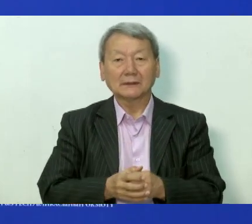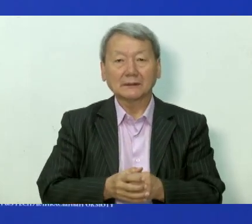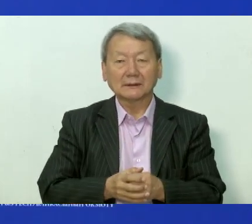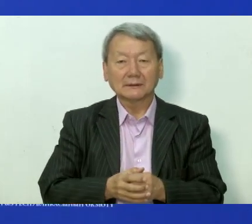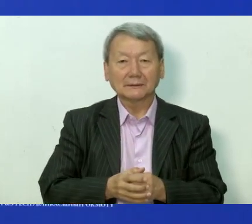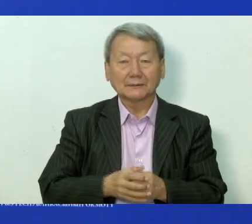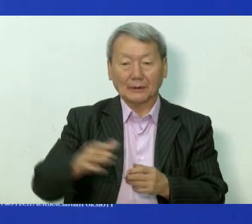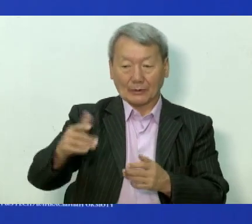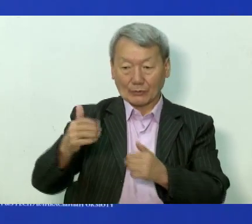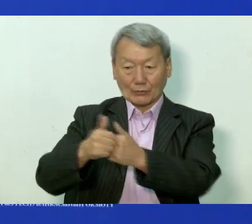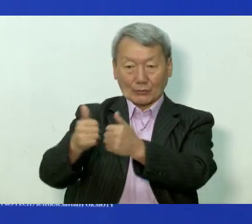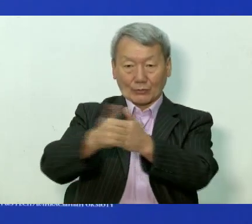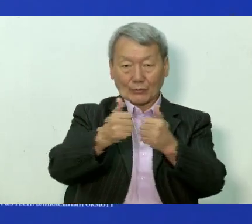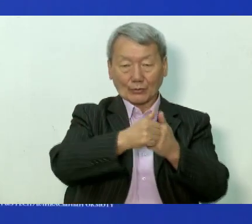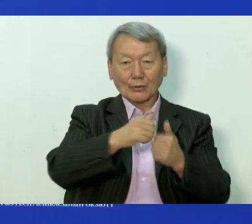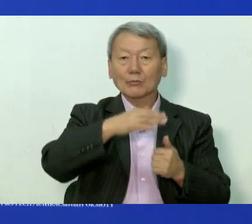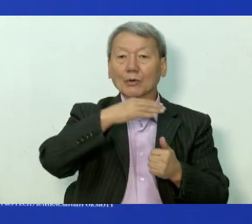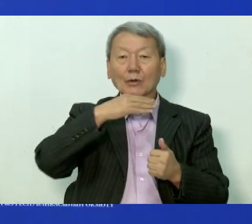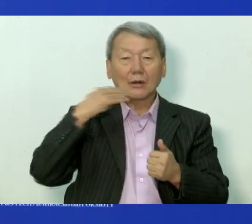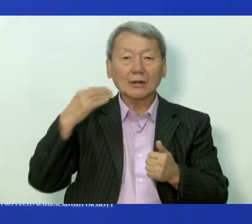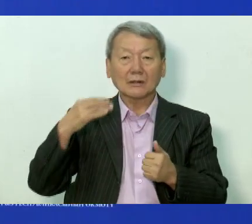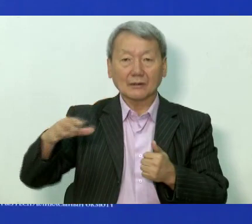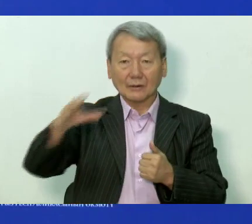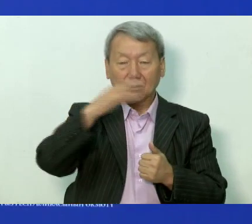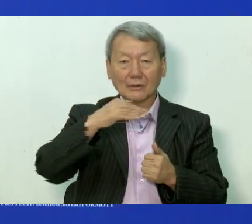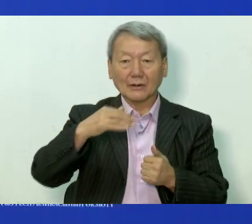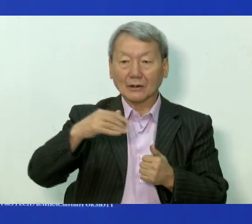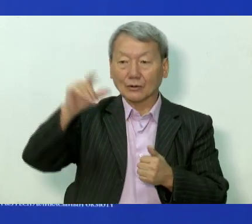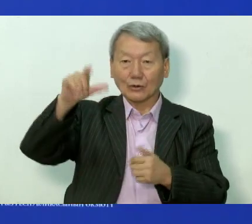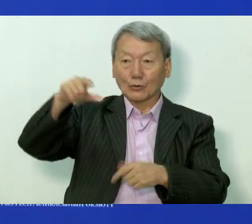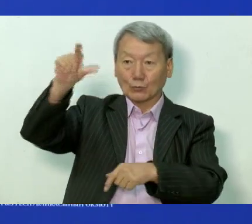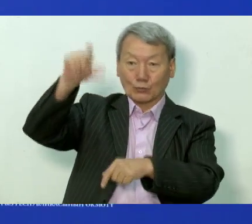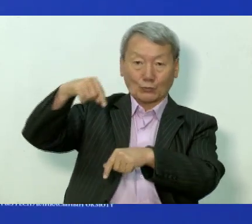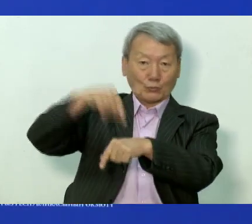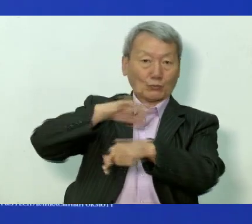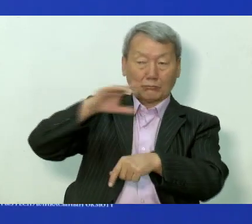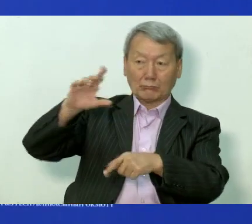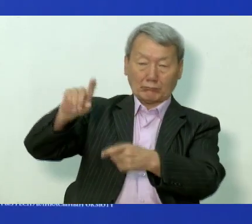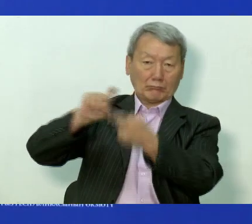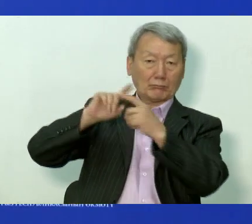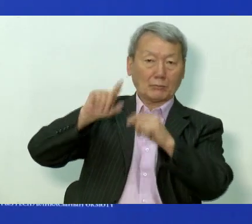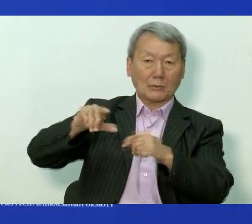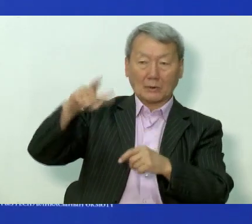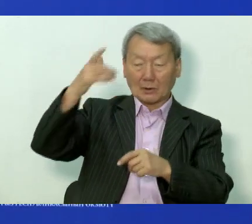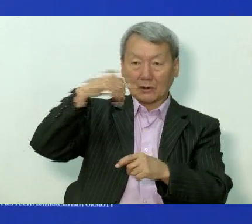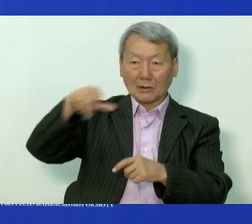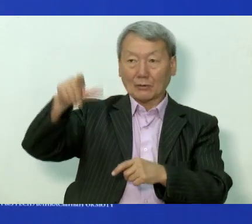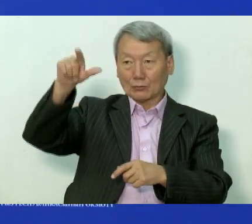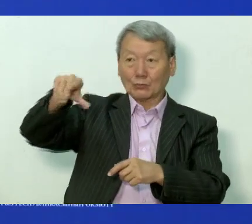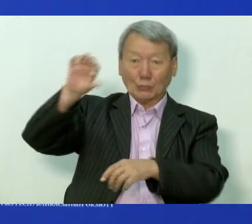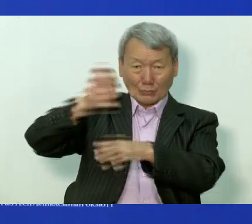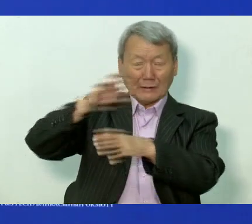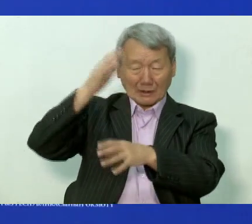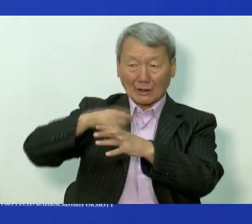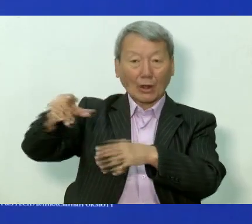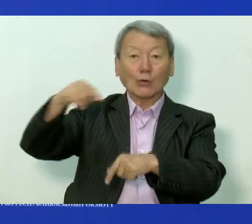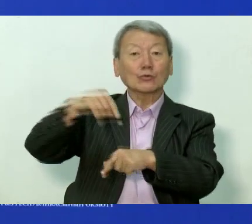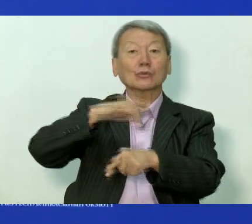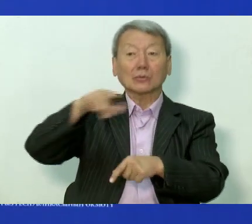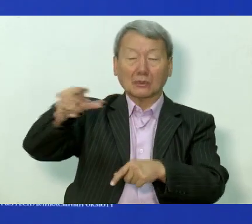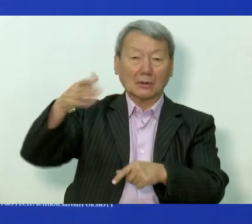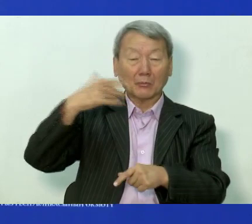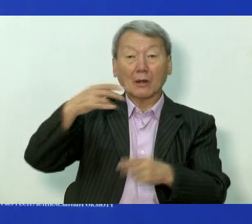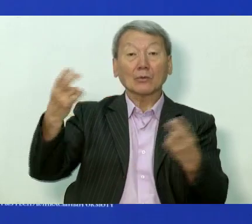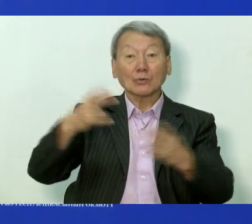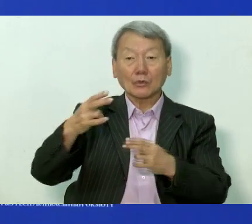Вокруг нас очень много, как вы знаете, бессимптомных носителей, легкой формой заболевания. И поэтому